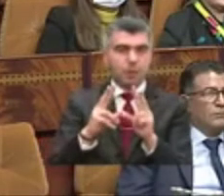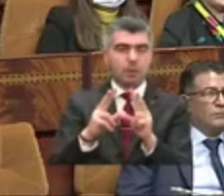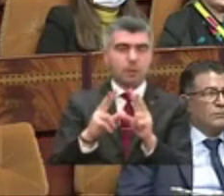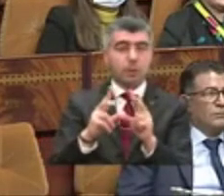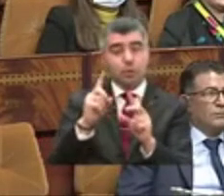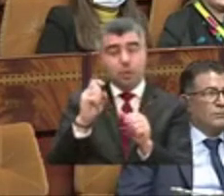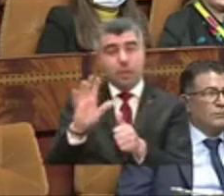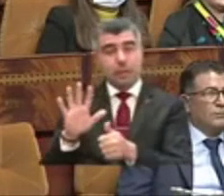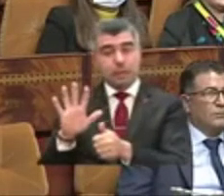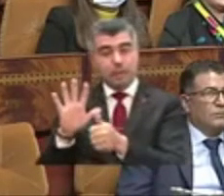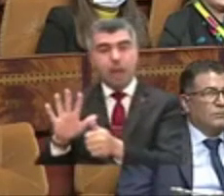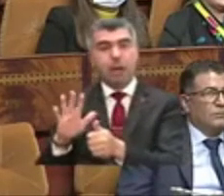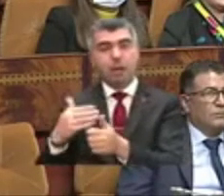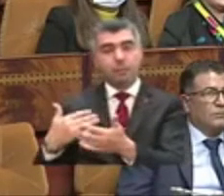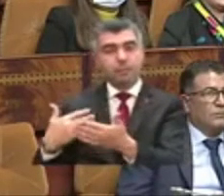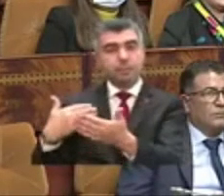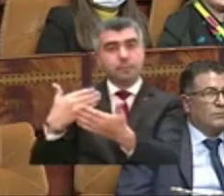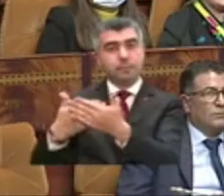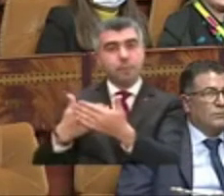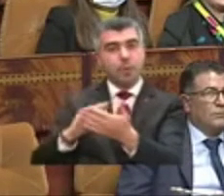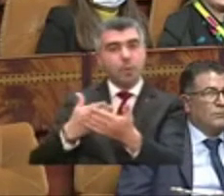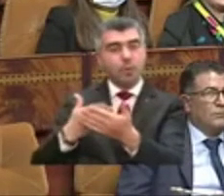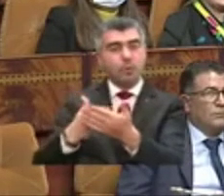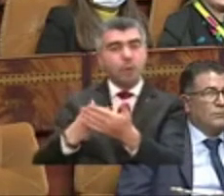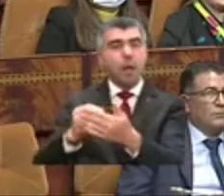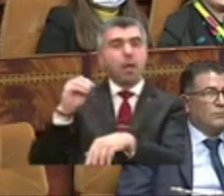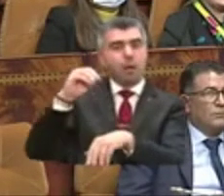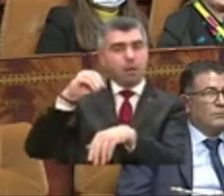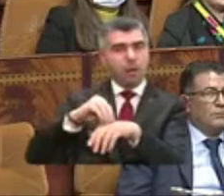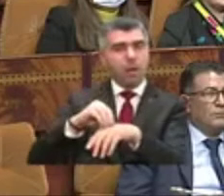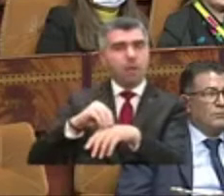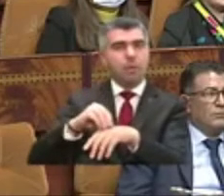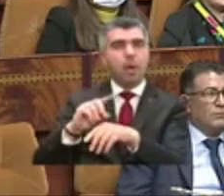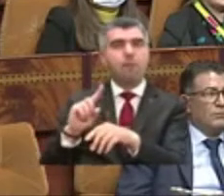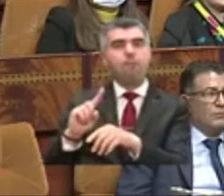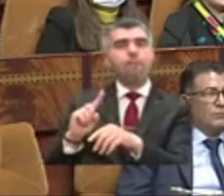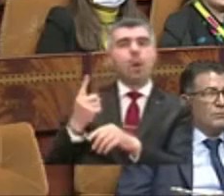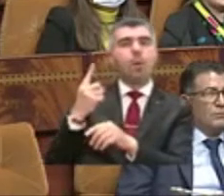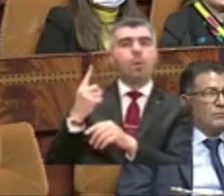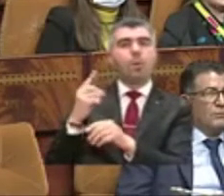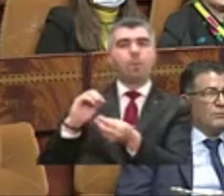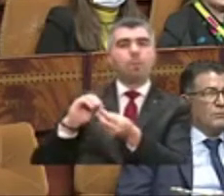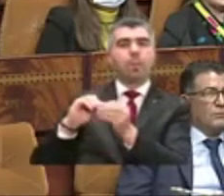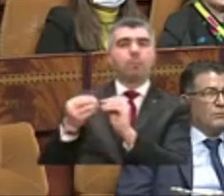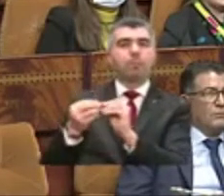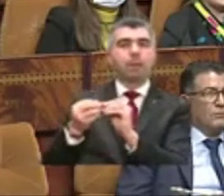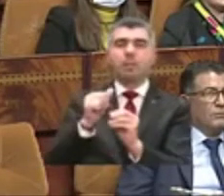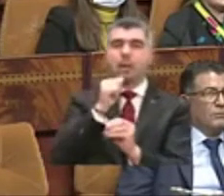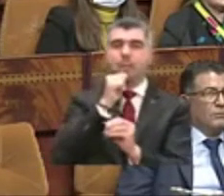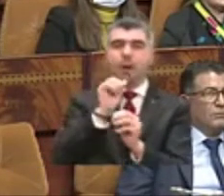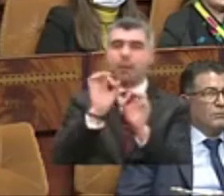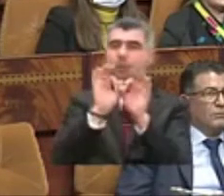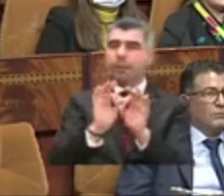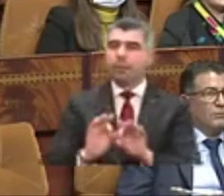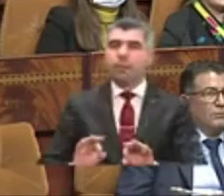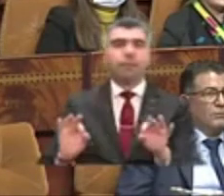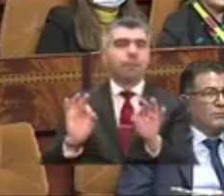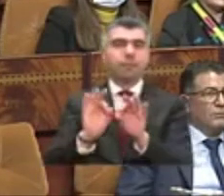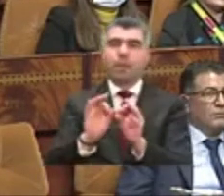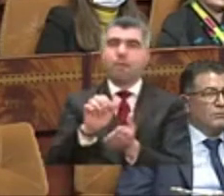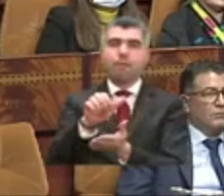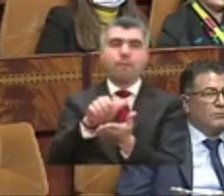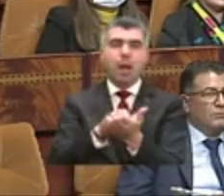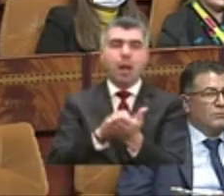6 الا ما تدخلتوا السيد الوزير غنرجعوا لنقطه الصفر، ما غنلقاو ما نشربوا لا حنا لا معازنا لا بكارنا لا والو، غتبقى منطقه